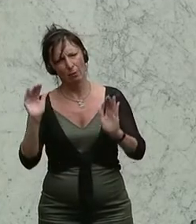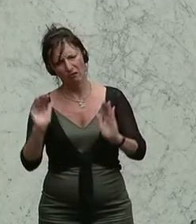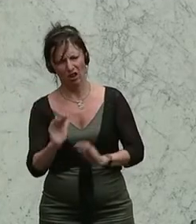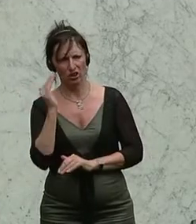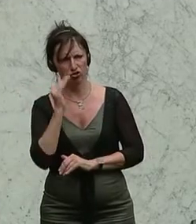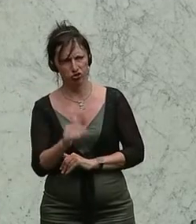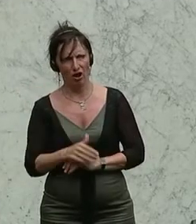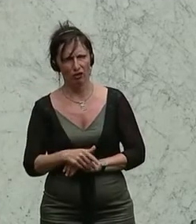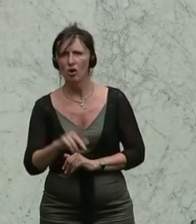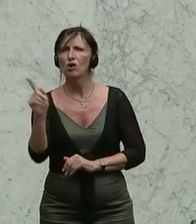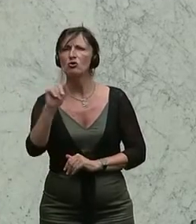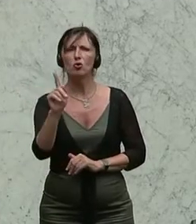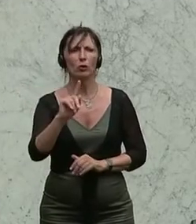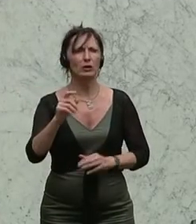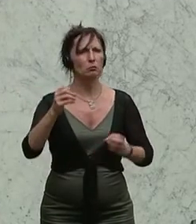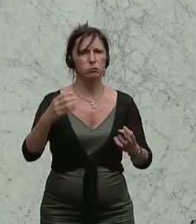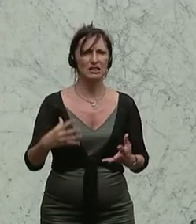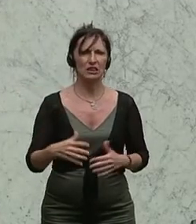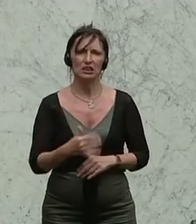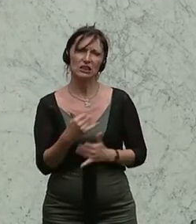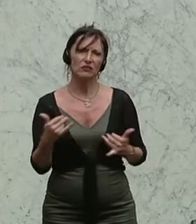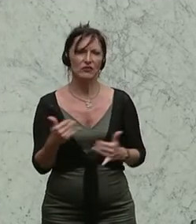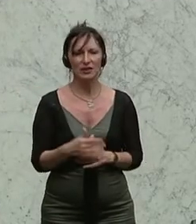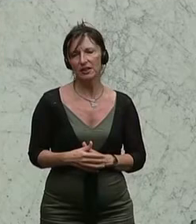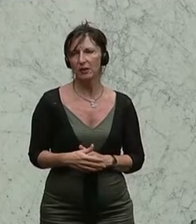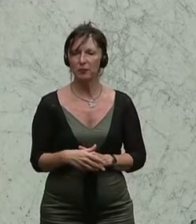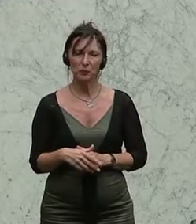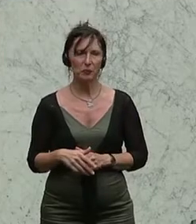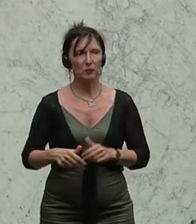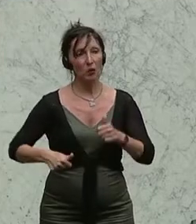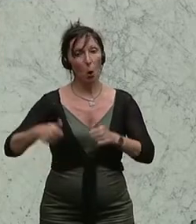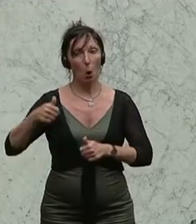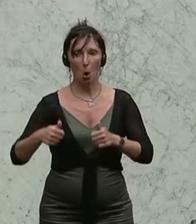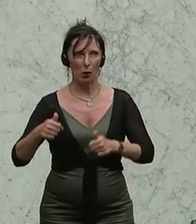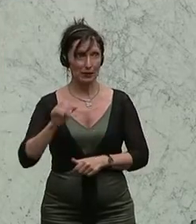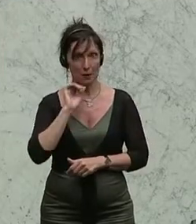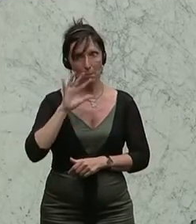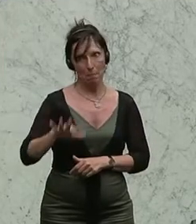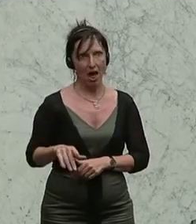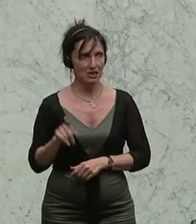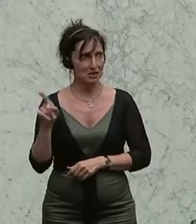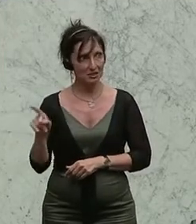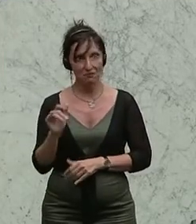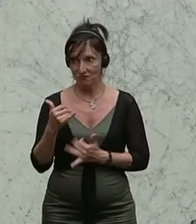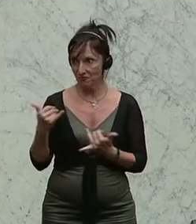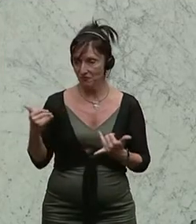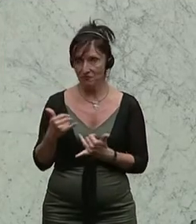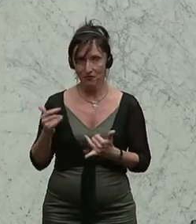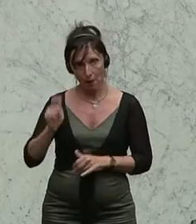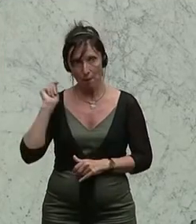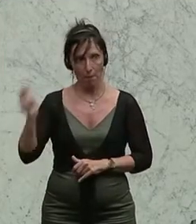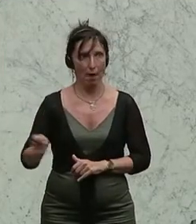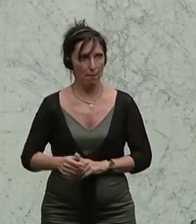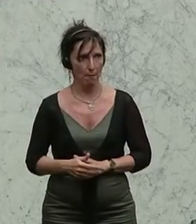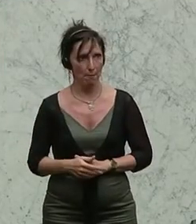es nicht dazu verkommt, unliebsame Mitbewerber irgendwo zu vernadern, sondern wirklich